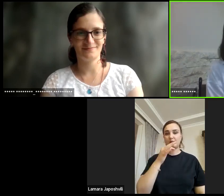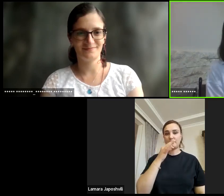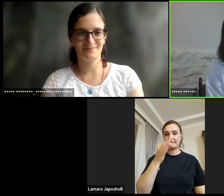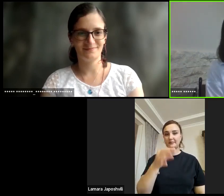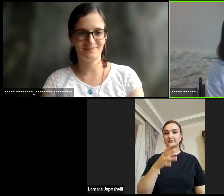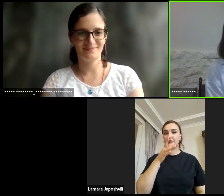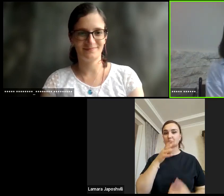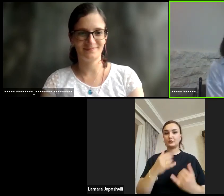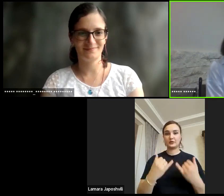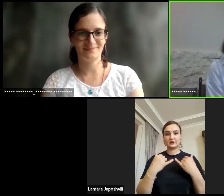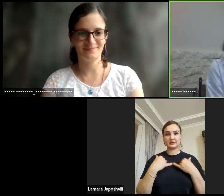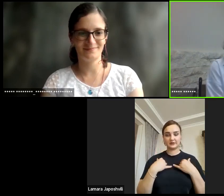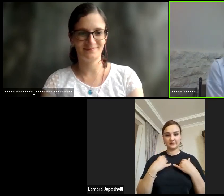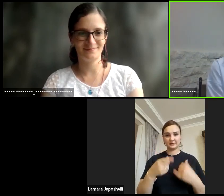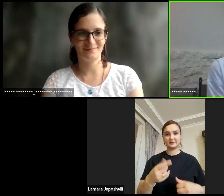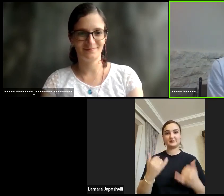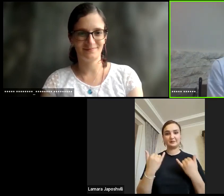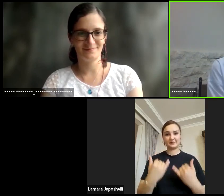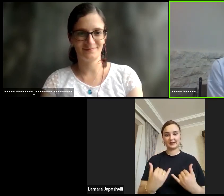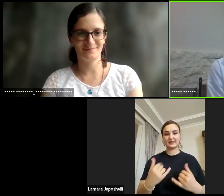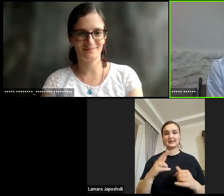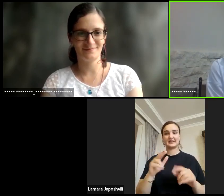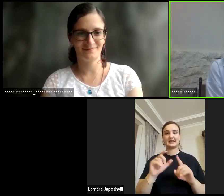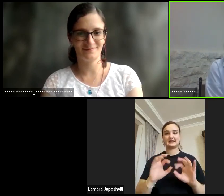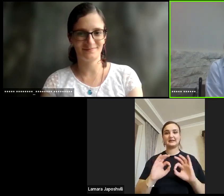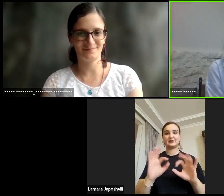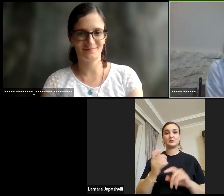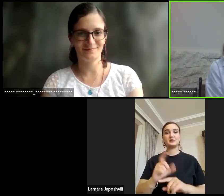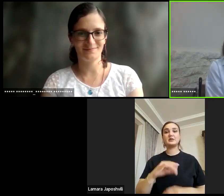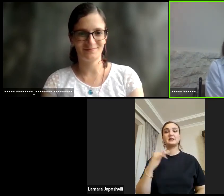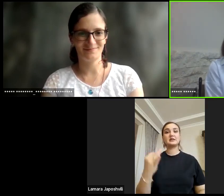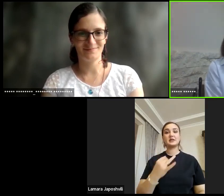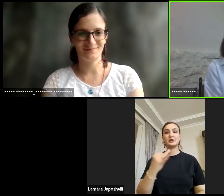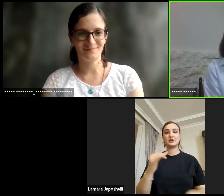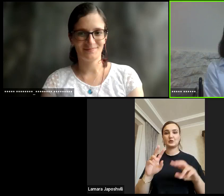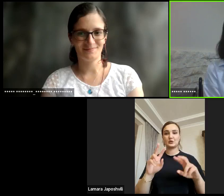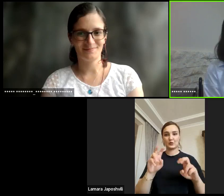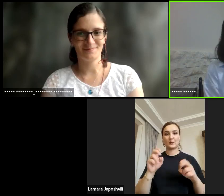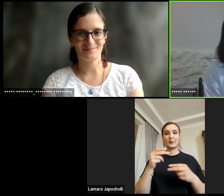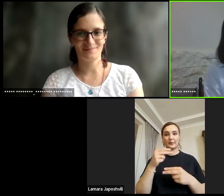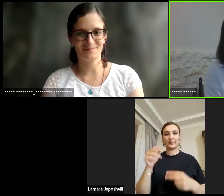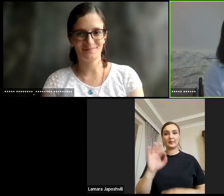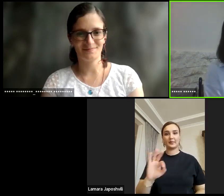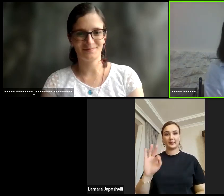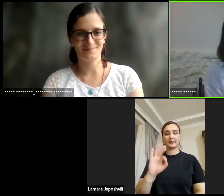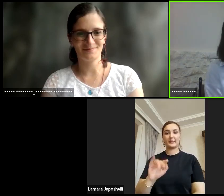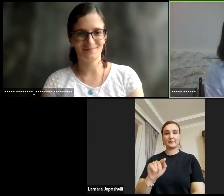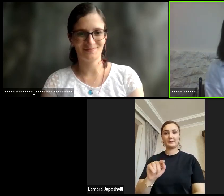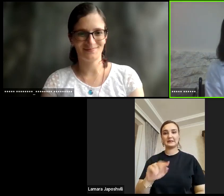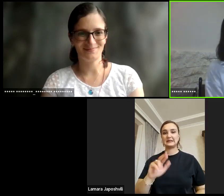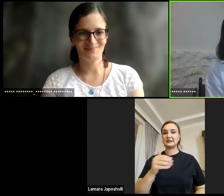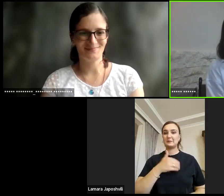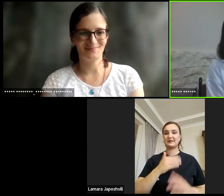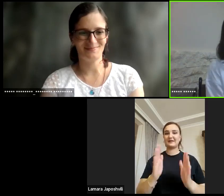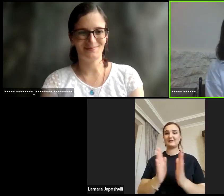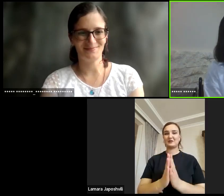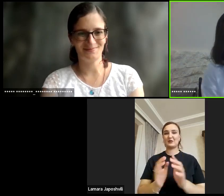დროისთვის, რომელიც დაგვითმო დღეს და ისაუბრებს ძალიან საინტერესო თემაზე. და მინდა ვთხოვო მას